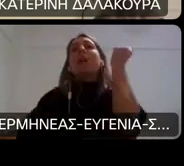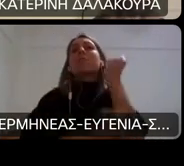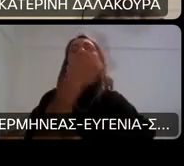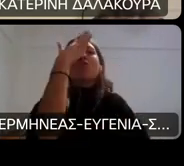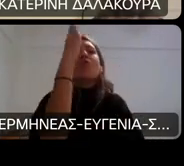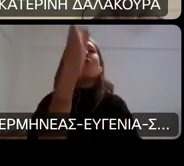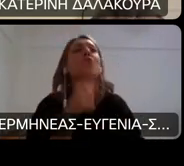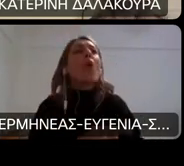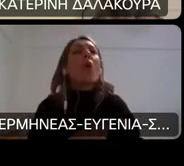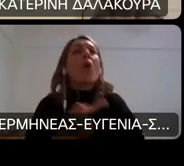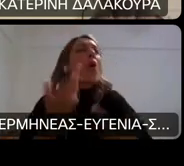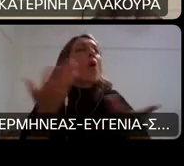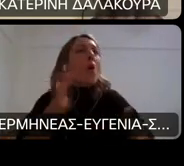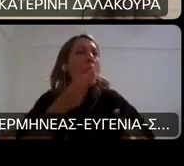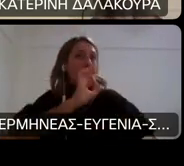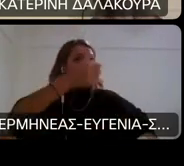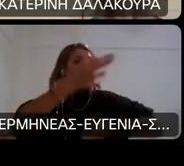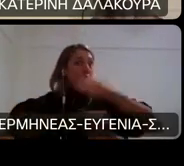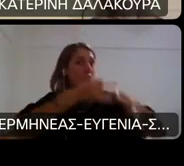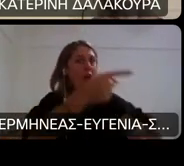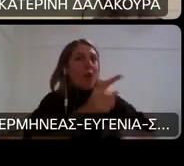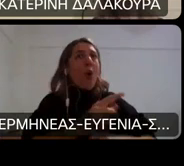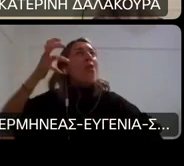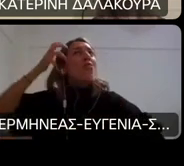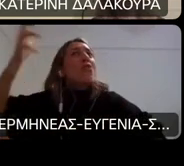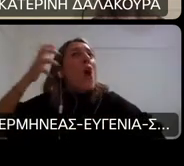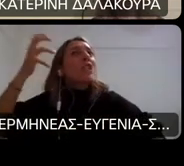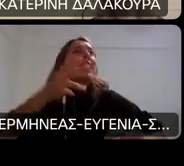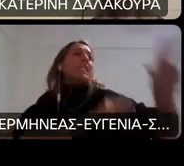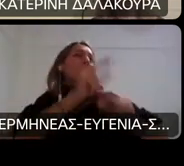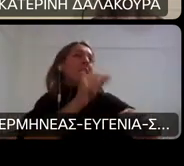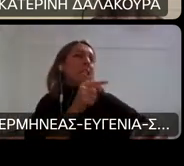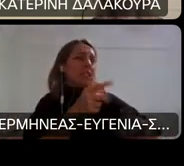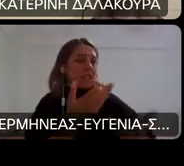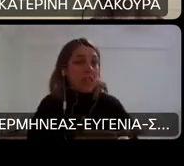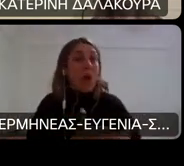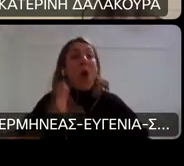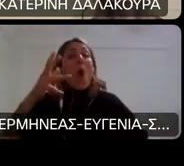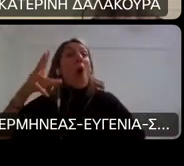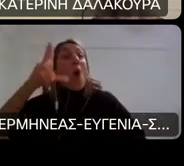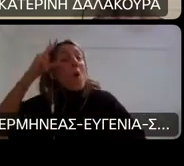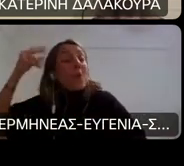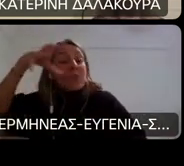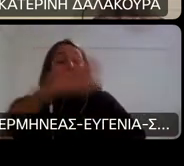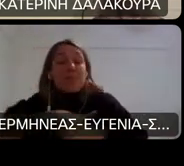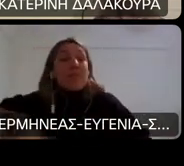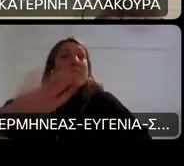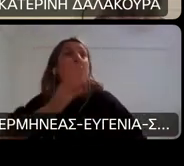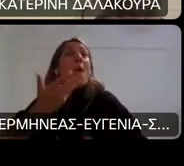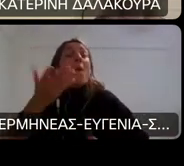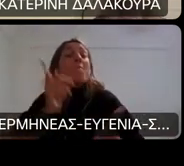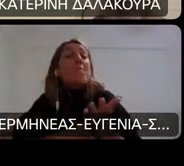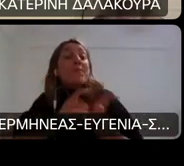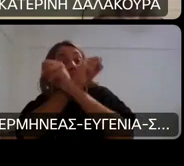παρουσιάσει ουσιαστικά όλη τη θεωρητική κουβέντα γύρω από αυτό. Ο πανεπιστημιακός χώρος θέλει και ενημερότητα, δεν θέλει μόνο πρακτικούς